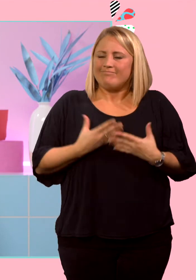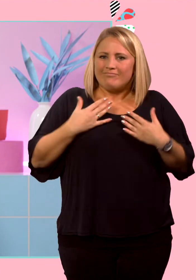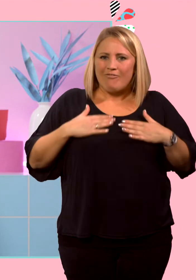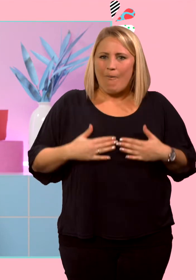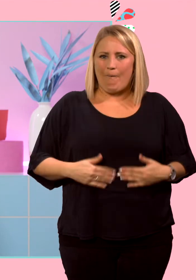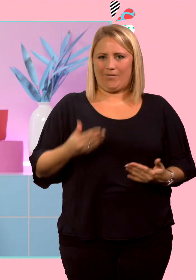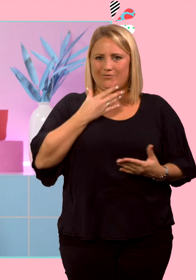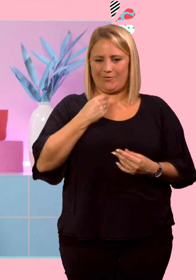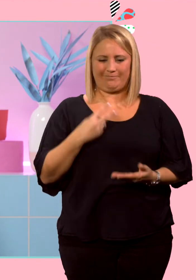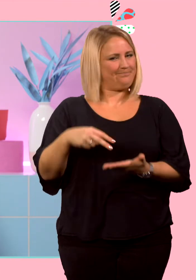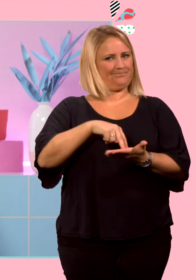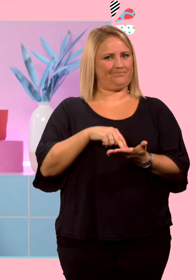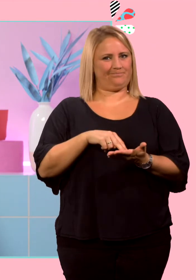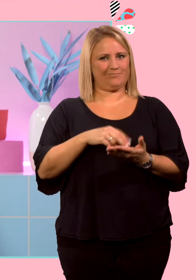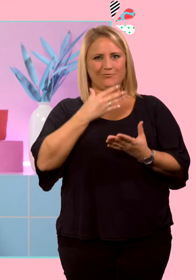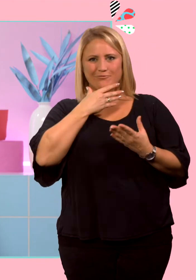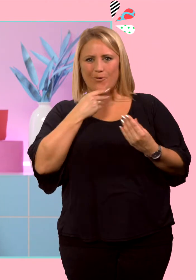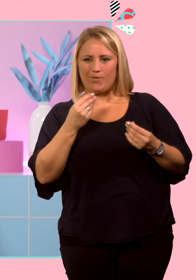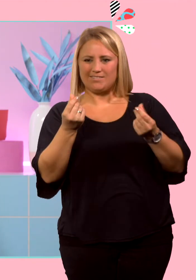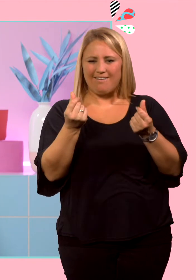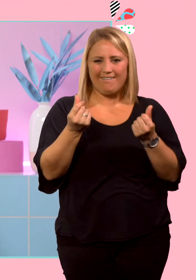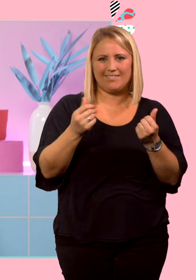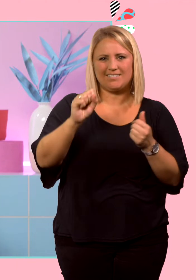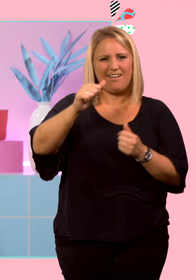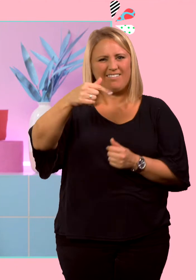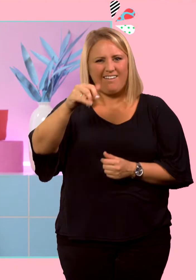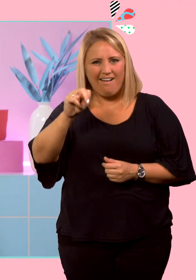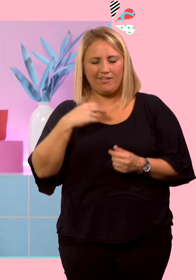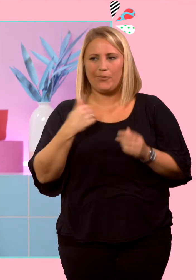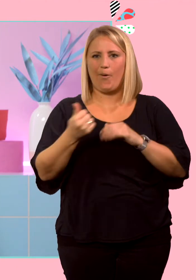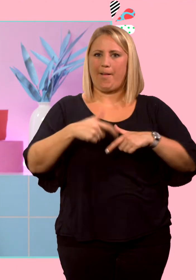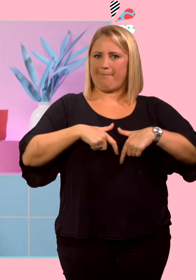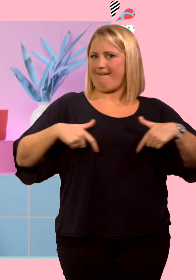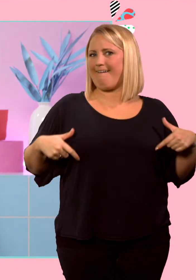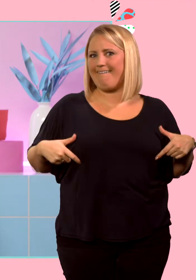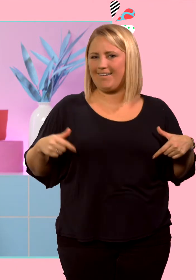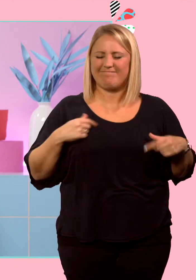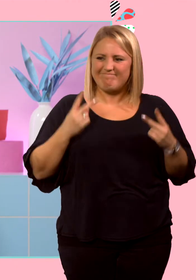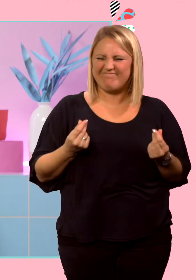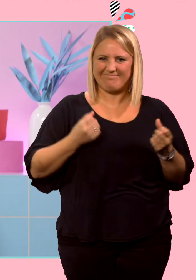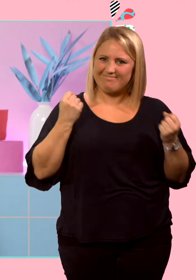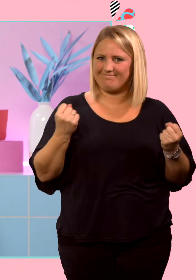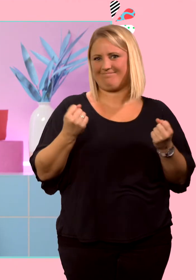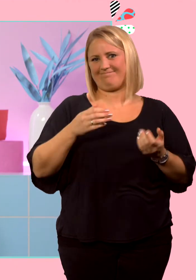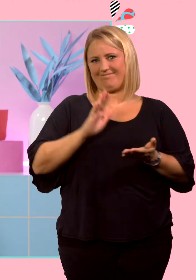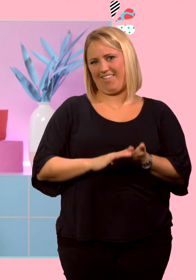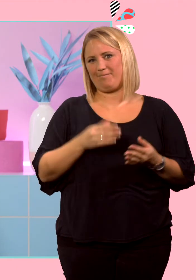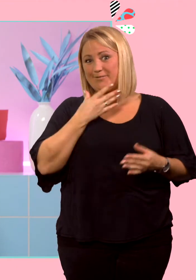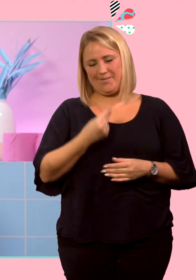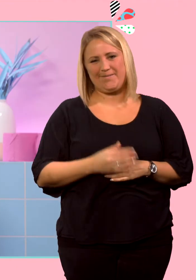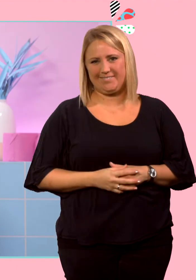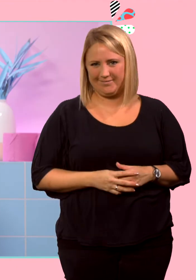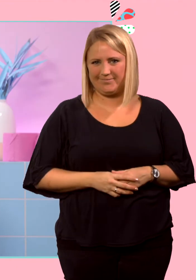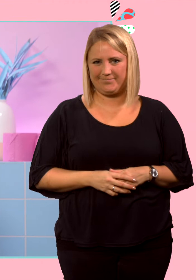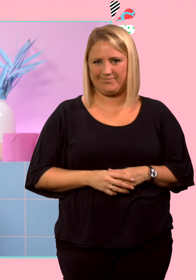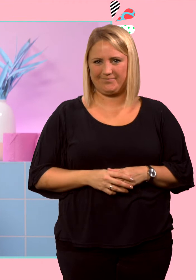gefühlt, als ich dann da stand und alles war so schön in Seide und Satin und ich hatte diesen richtig tollen BH und ich war nur so, ja, ja, es ist alles wundervoll.